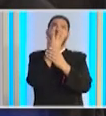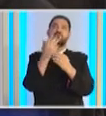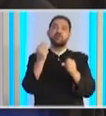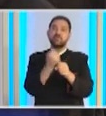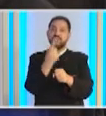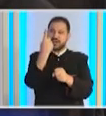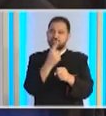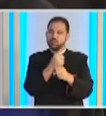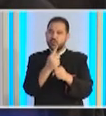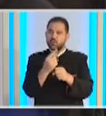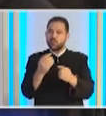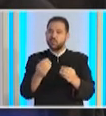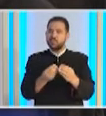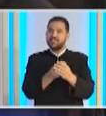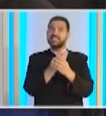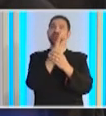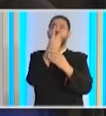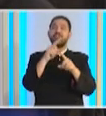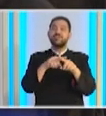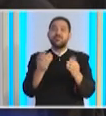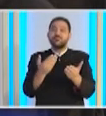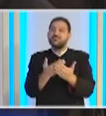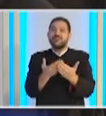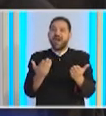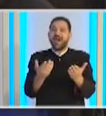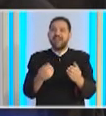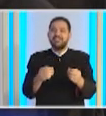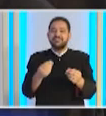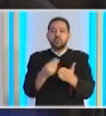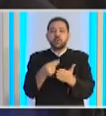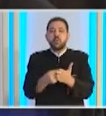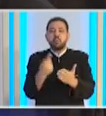care ține tot de înnoire. Se înnoiește cu ceva, își cumpără o haină, își cumpără,